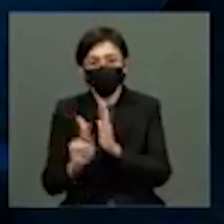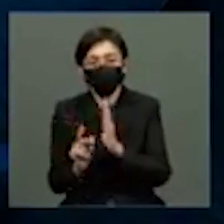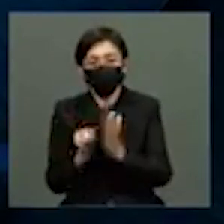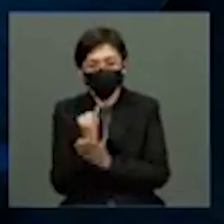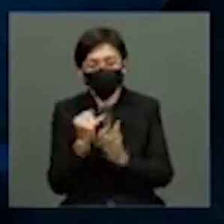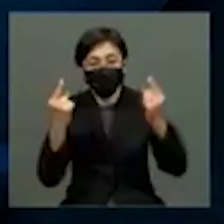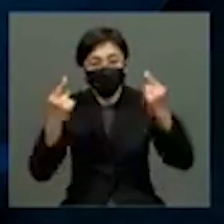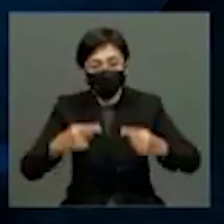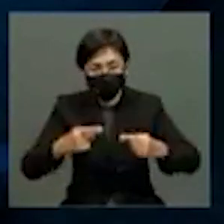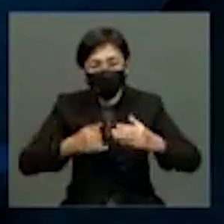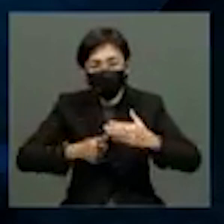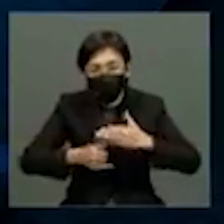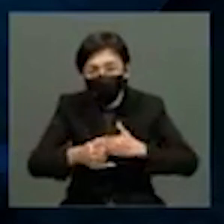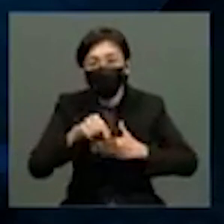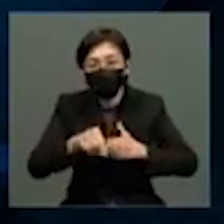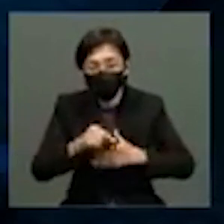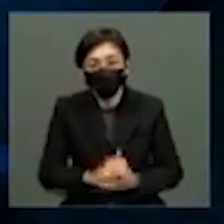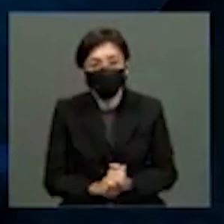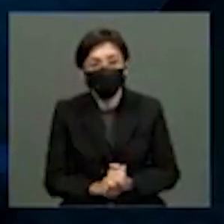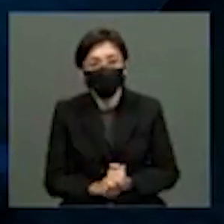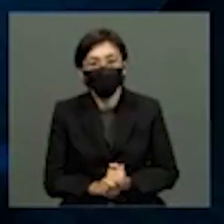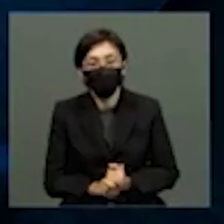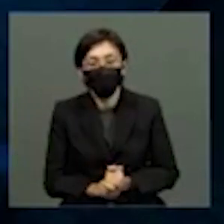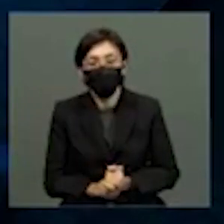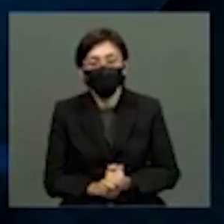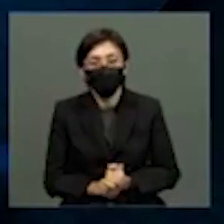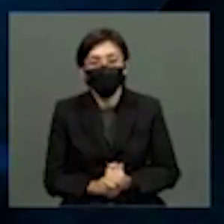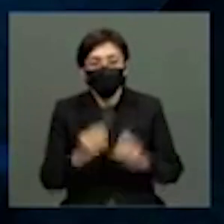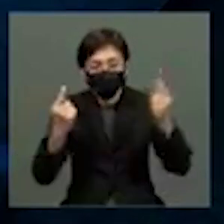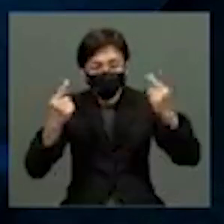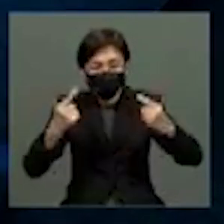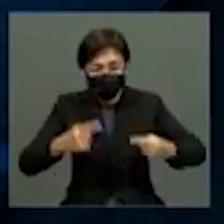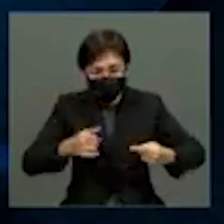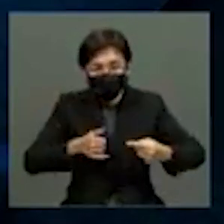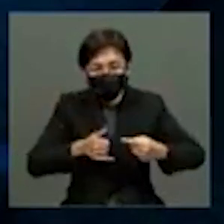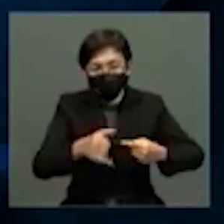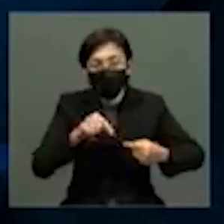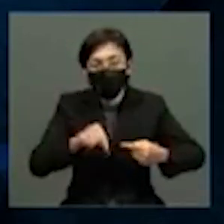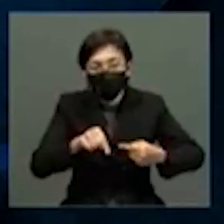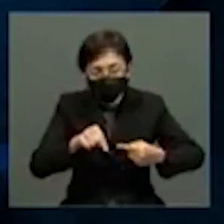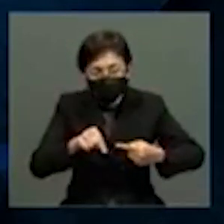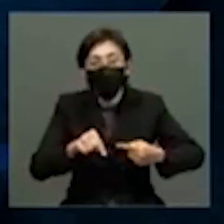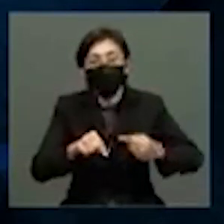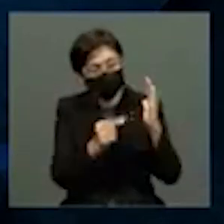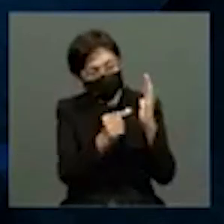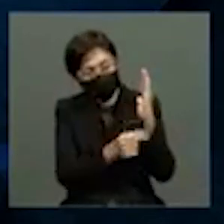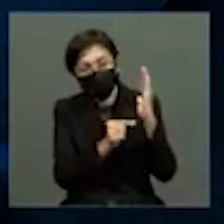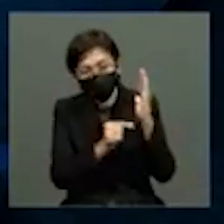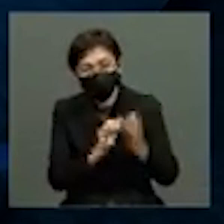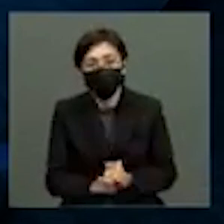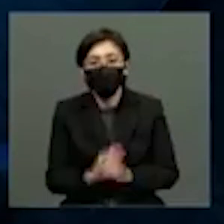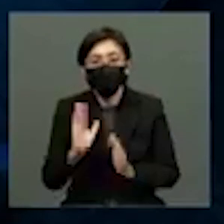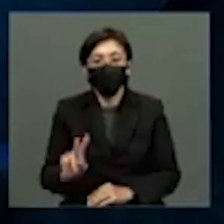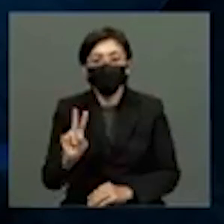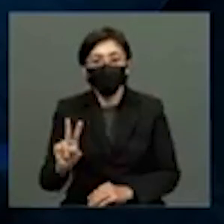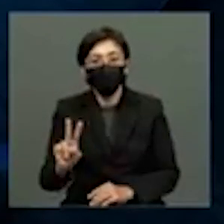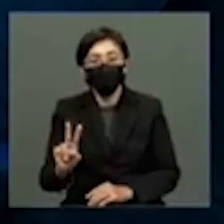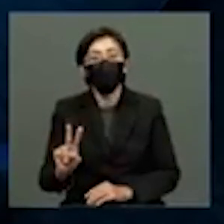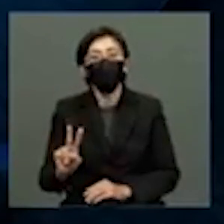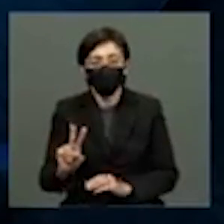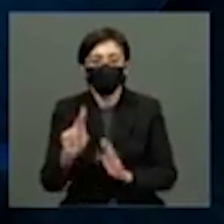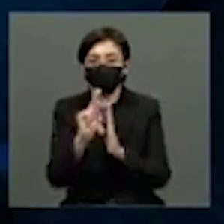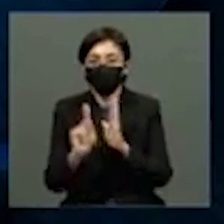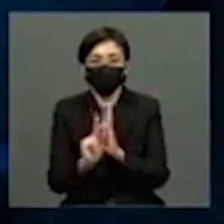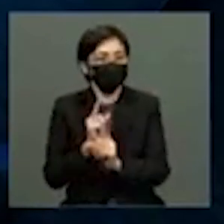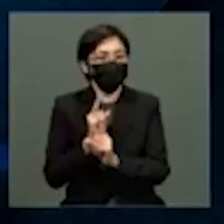านด่านแดนข้ามแดนถาวรด่านข้ามแดนถาวรนะครับทางบกนะครับอันนี้2ท่านก็ขอบคุณที่ช่วยกันนะครับ